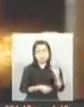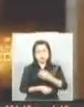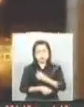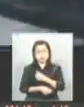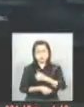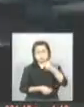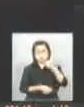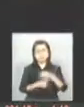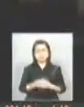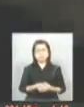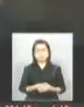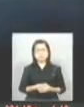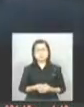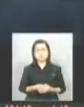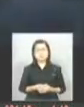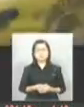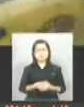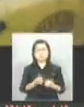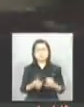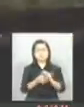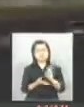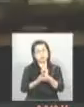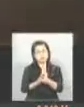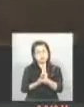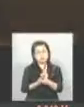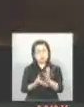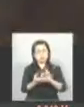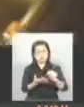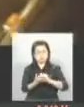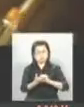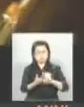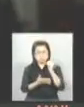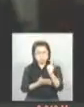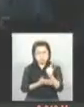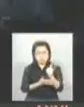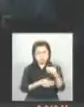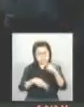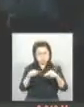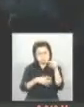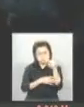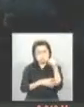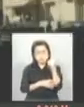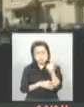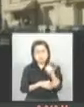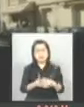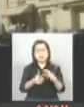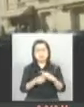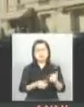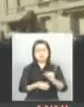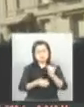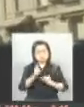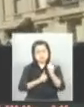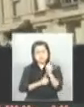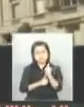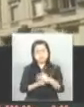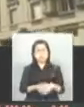านี้แม้จะถูกออสการ์มองข้ามทั้งด้านการเขียนบทการกำกับหรือในสาขาภาพยนตร์ยอดเยี่ยมแต่ผลงานของคริสโตเฟ